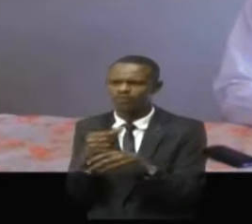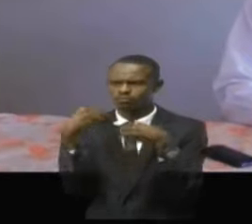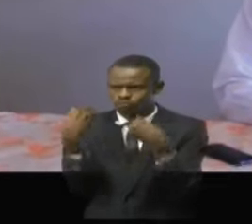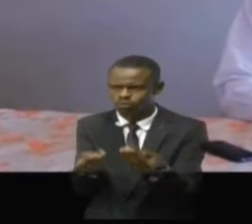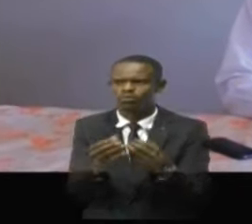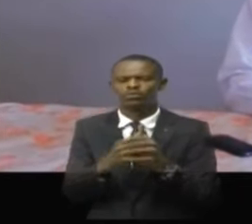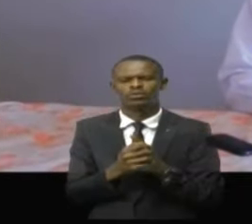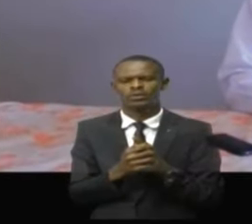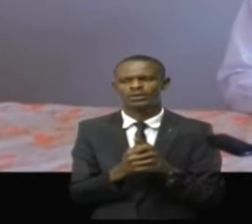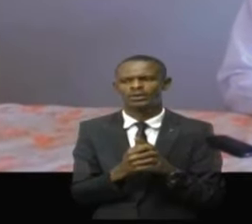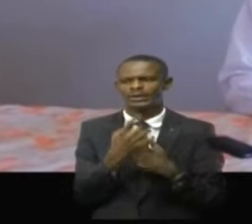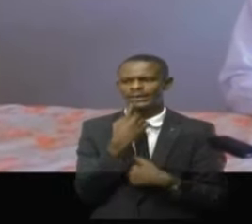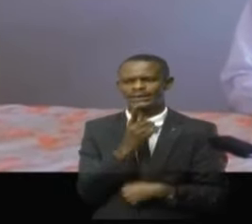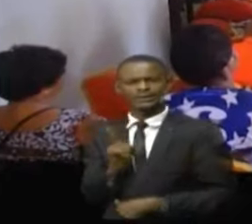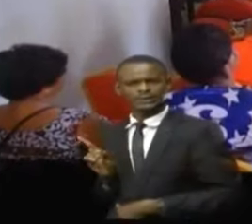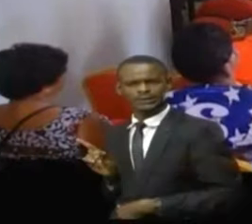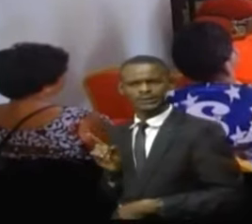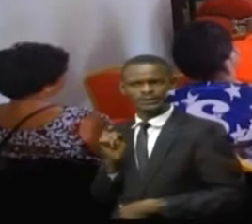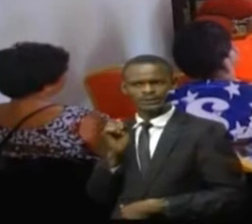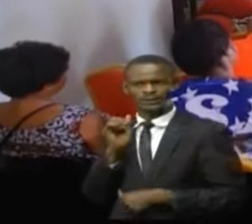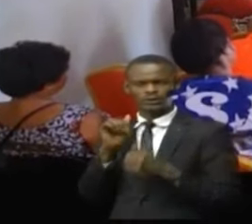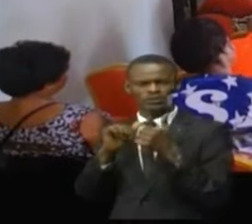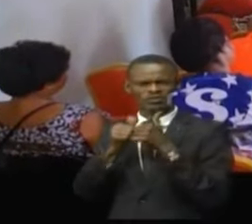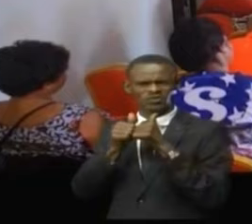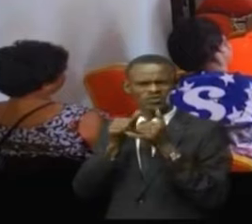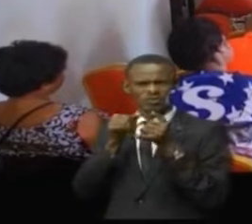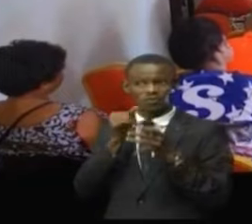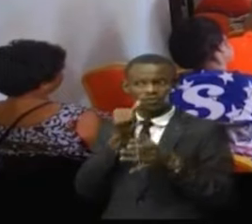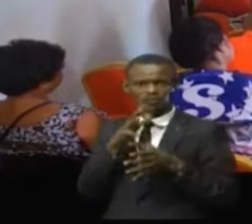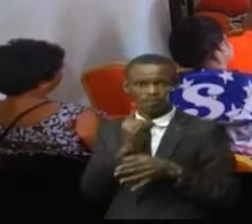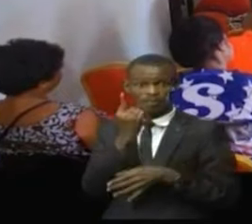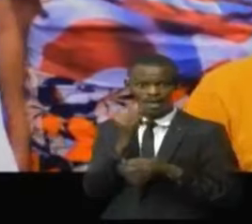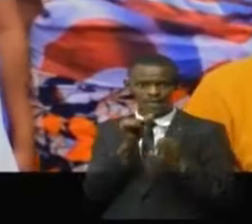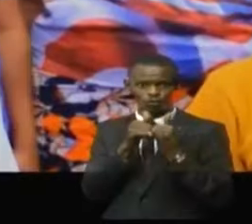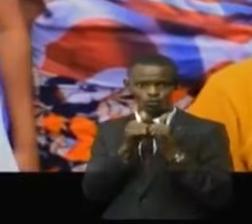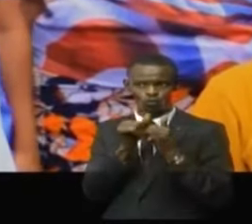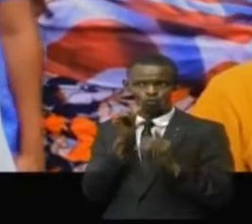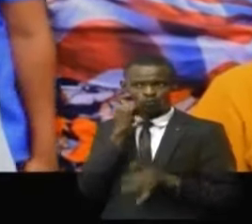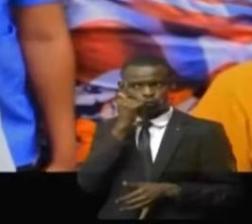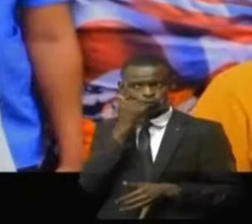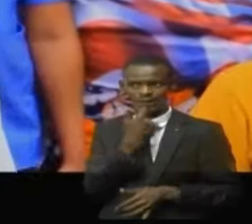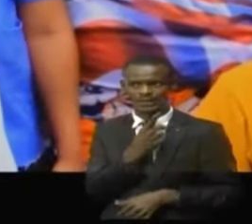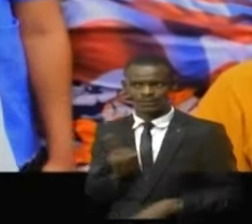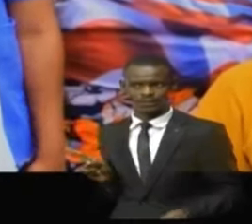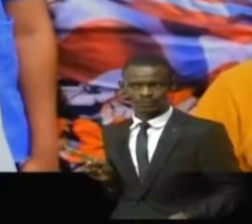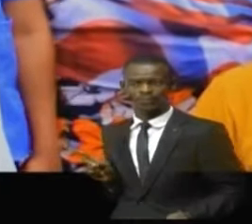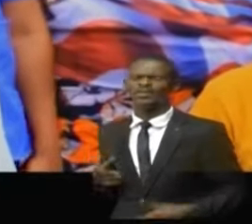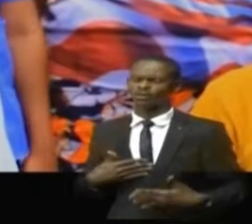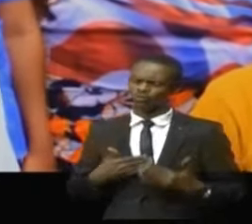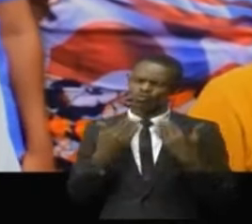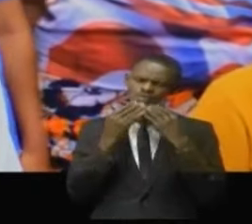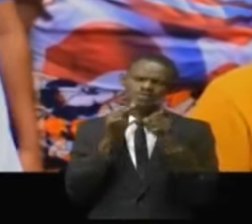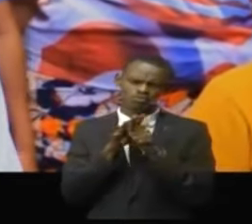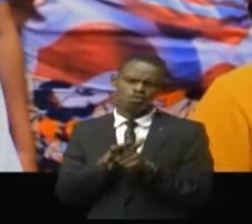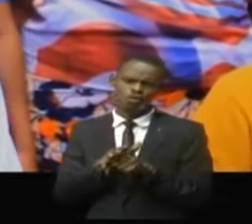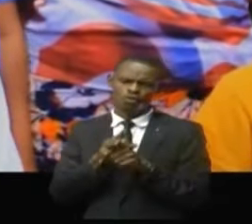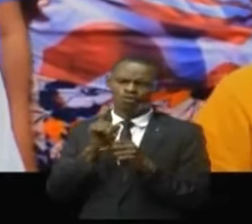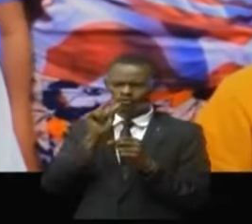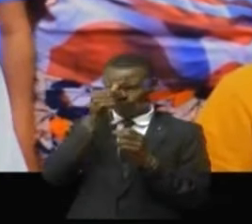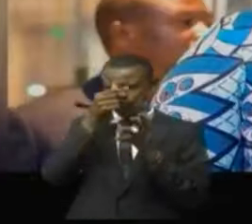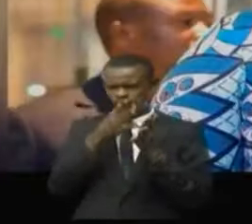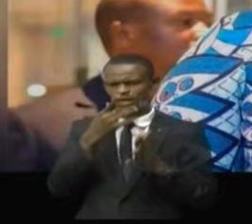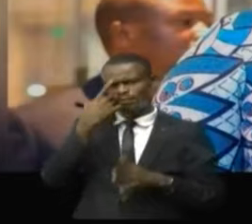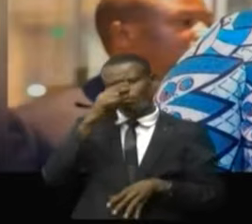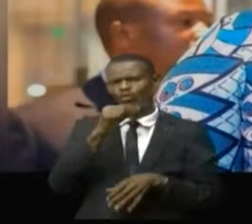le bourgmestre pour cet acte. Il nous a reçus aujourd'hui. Il a été très accueillant pour nous. Nous les remercions beaucoup pour cet